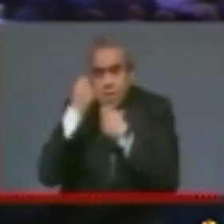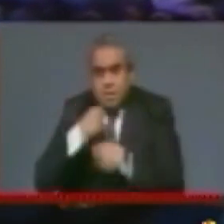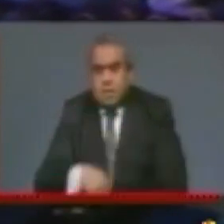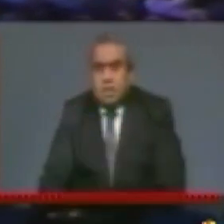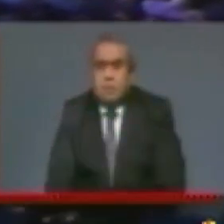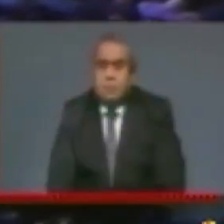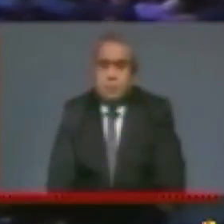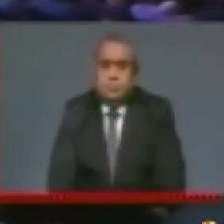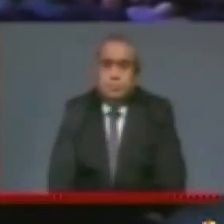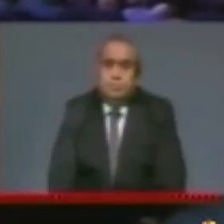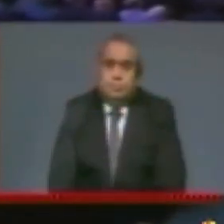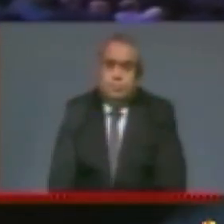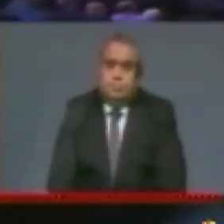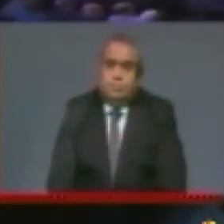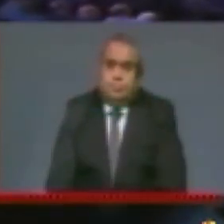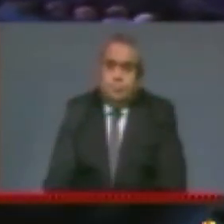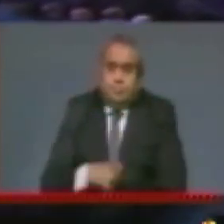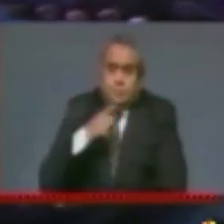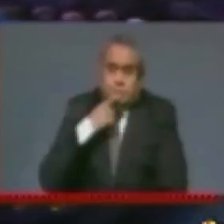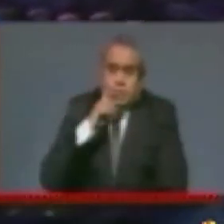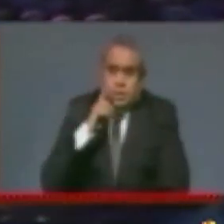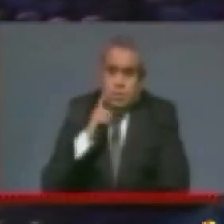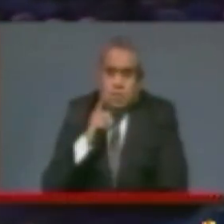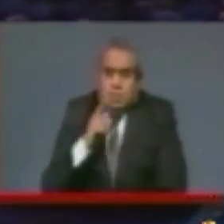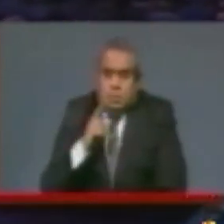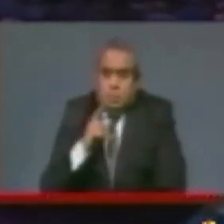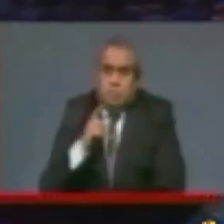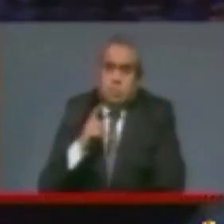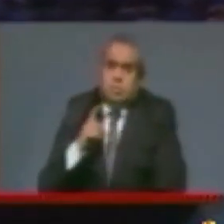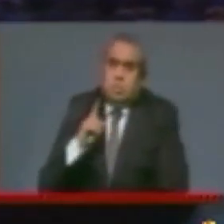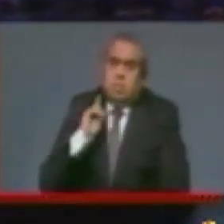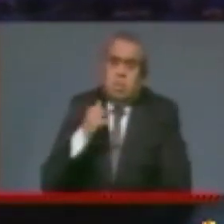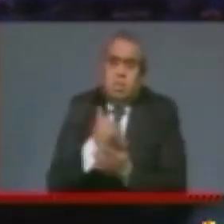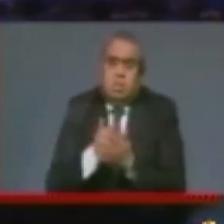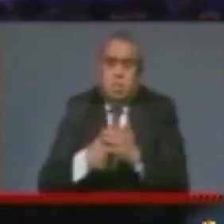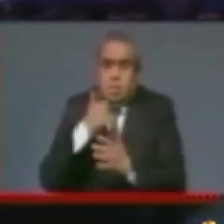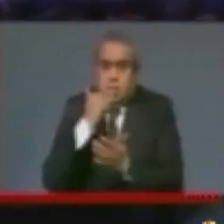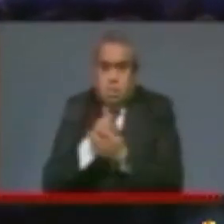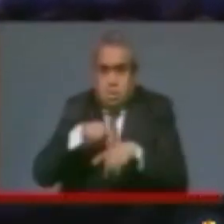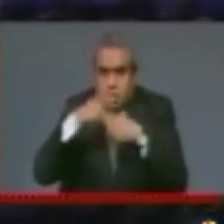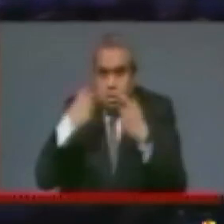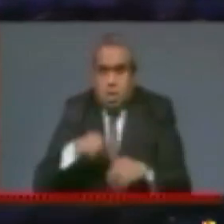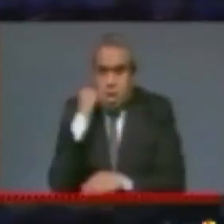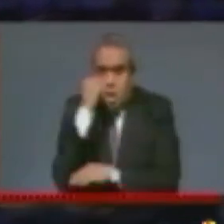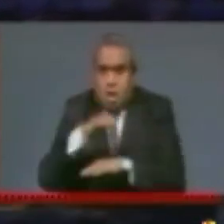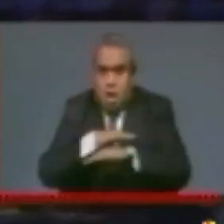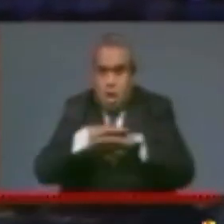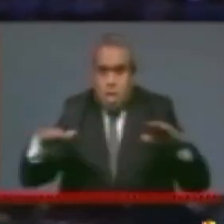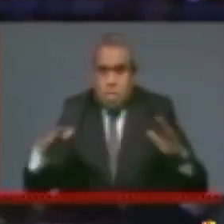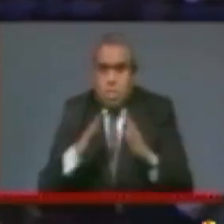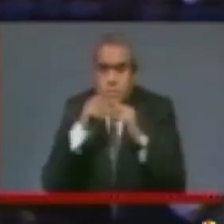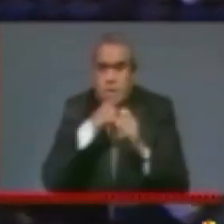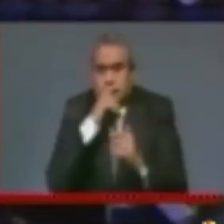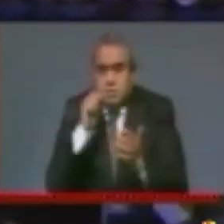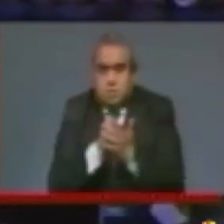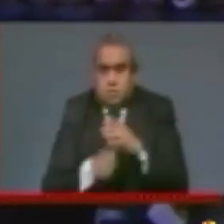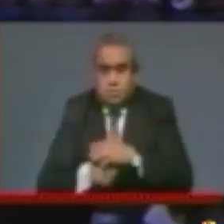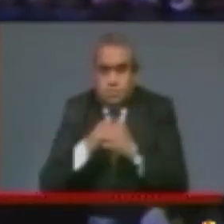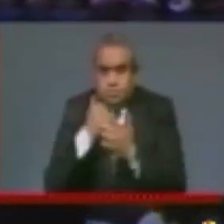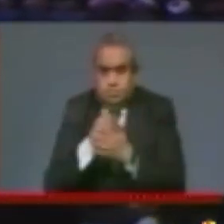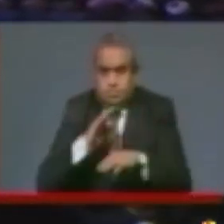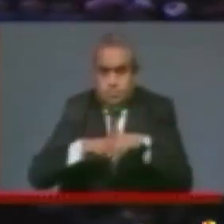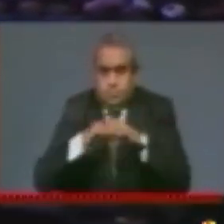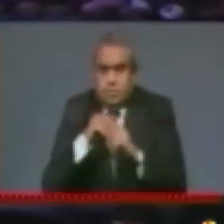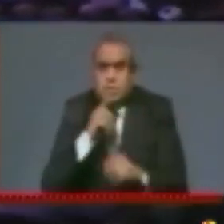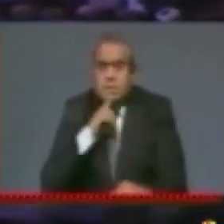اللي موجوده وتوجيه سيادته ان احنا ما نسيبش شبر في ارض مصر متمتدش اليه ايات التنميه